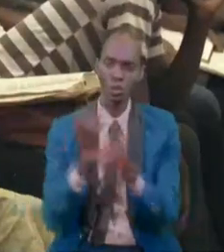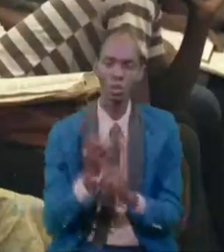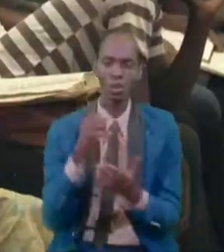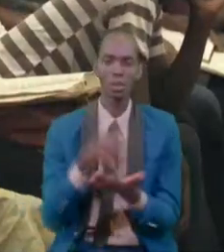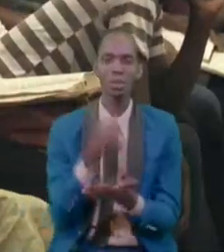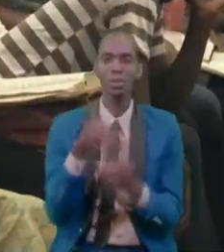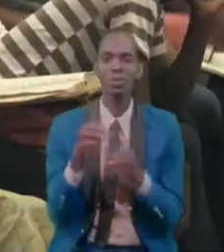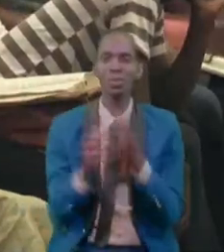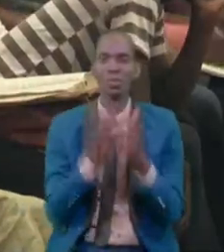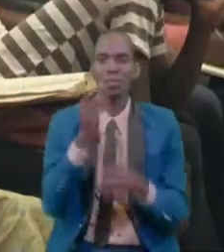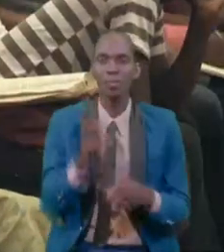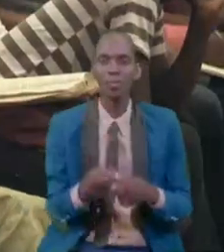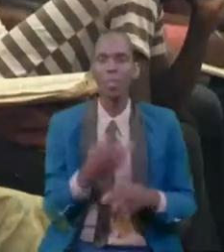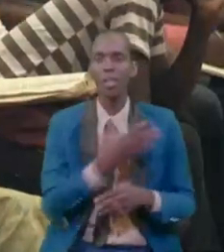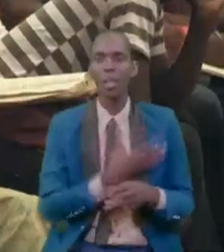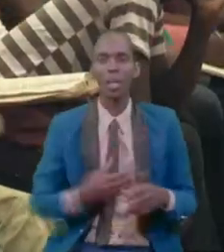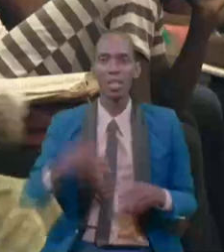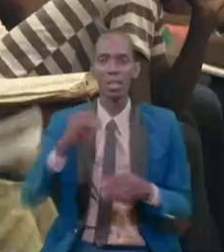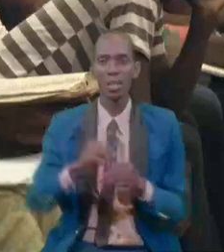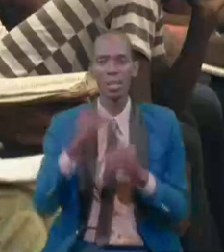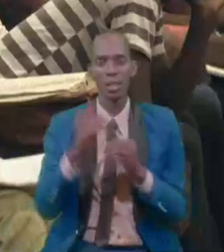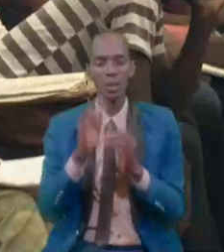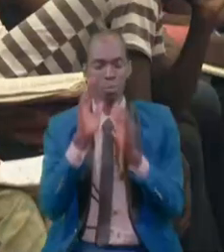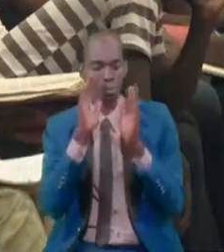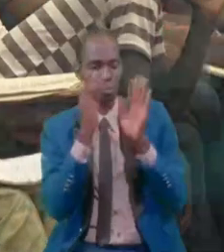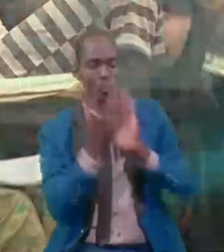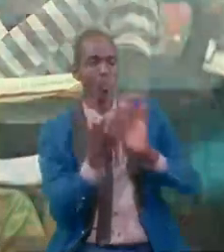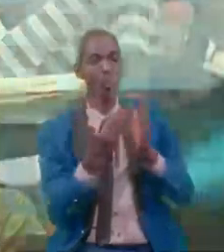en présence de vous tous.